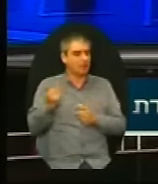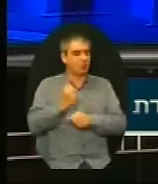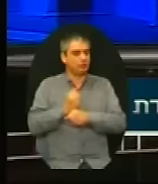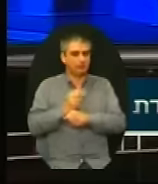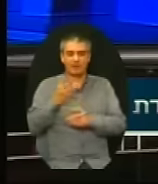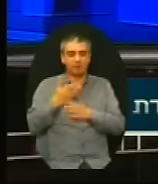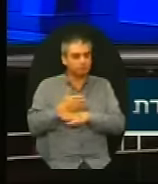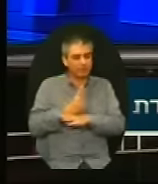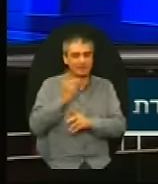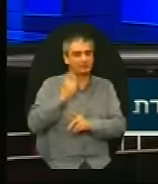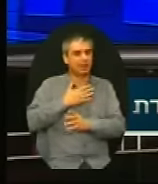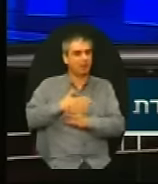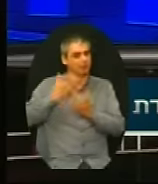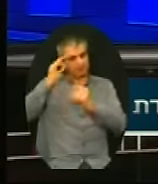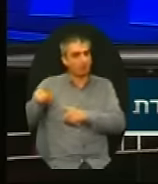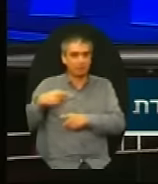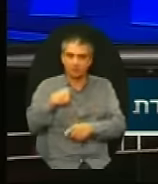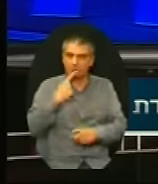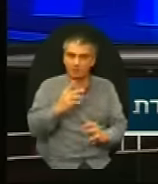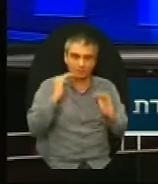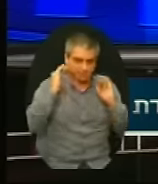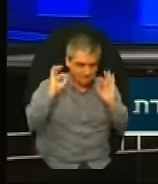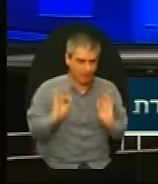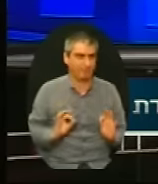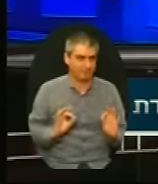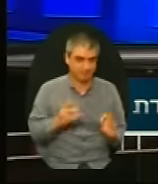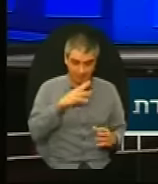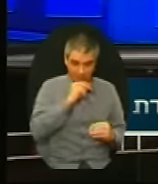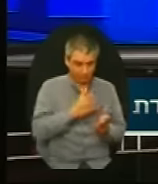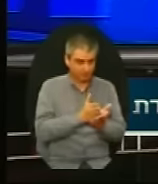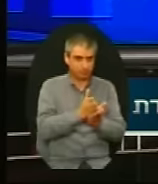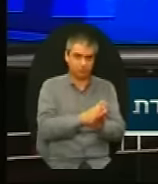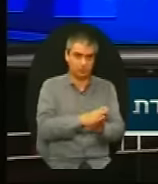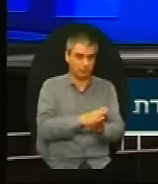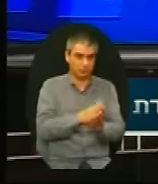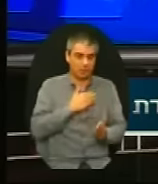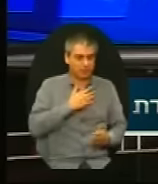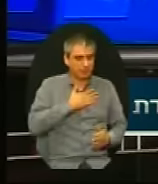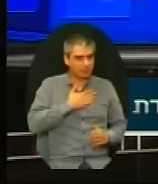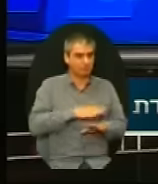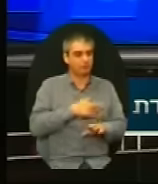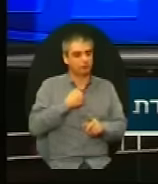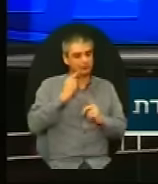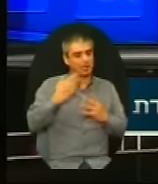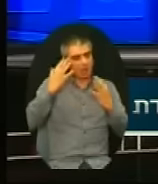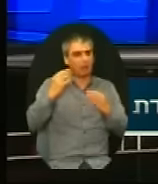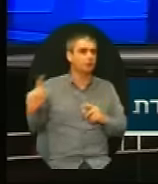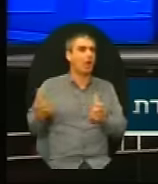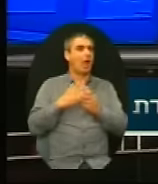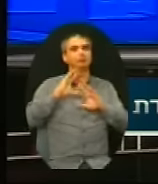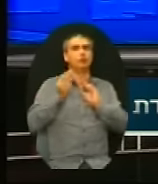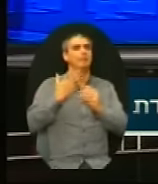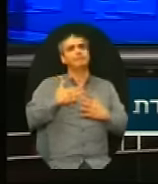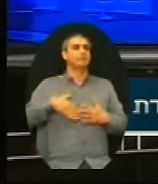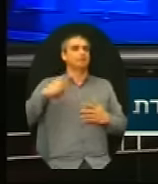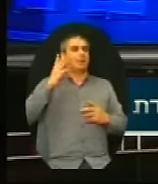מנהלים ומנפטים, ואיך צריך לרצות אותם. ואני אומרת לך ברמה, באמת, אם לדבר בכנות, אז אני מרגישה שאני צריכה לרצות עם שלם, לא רק את